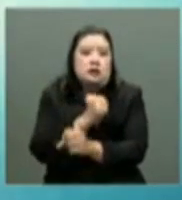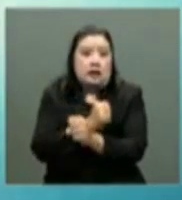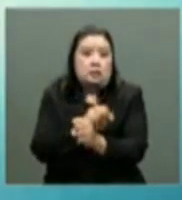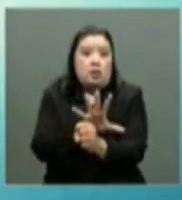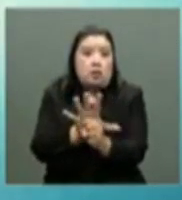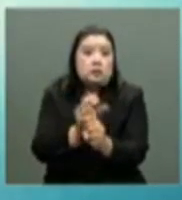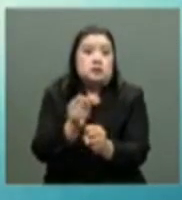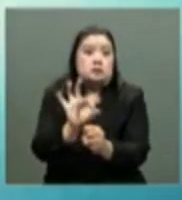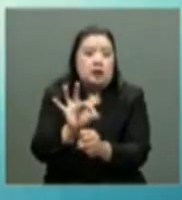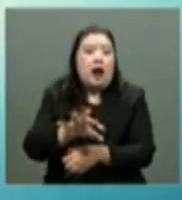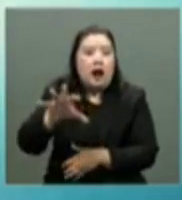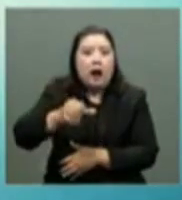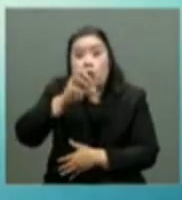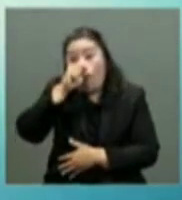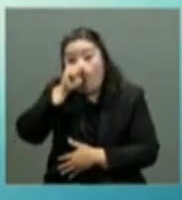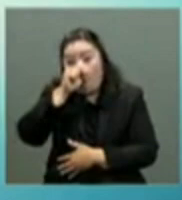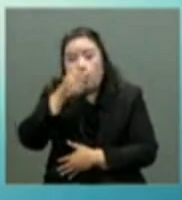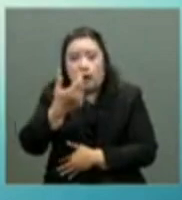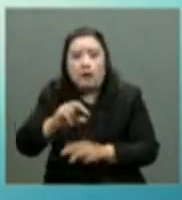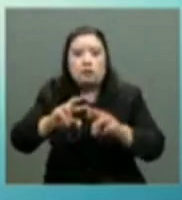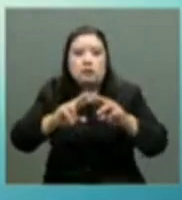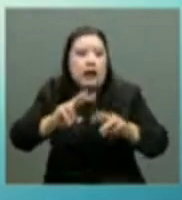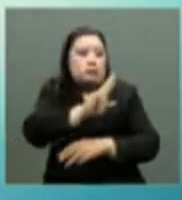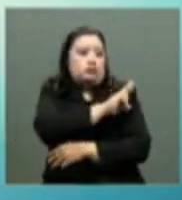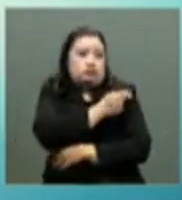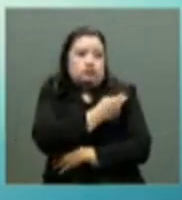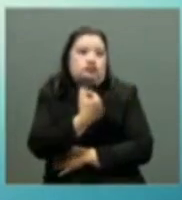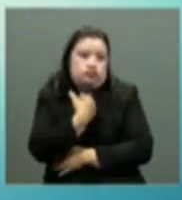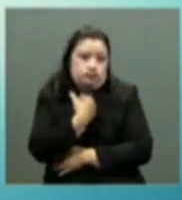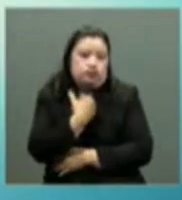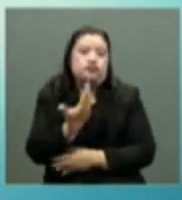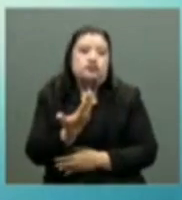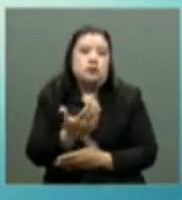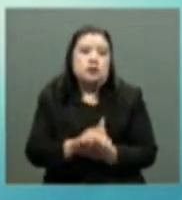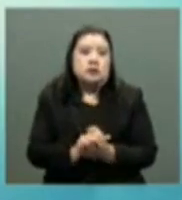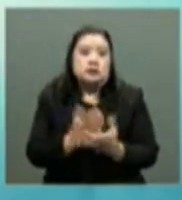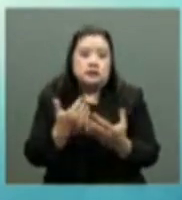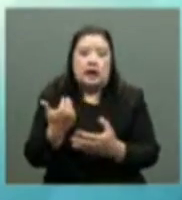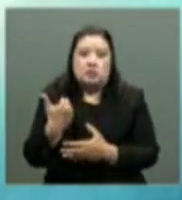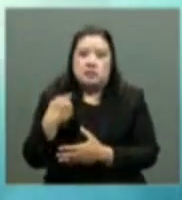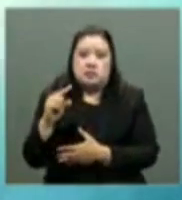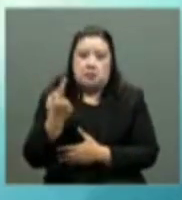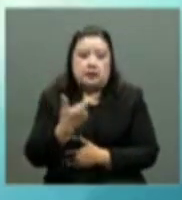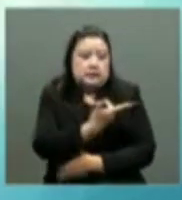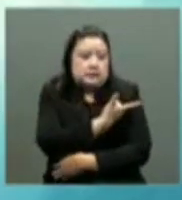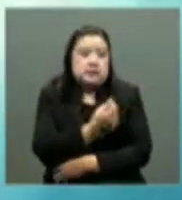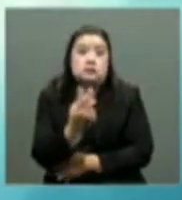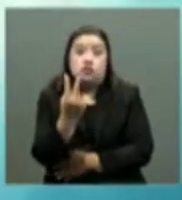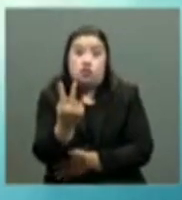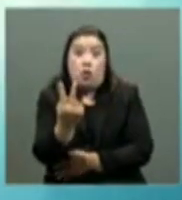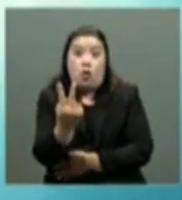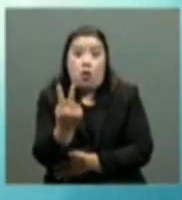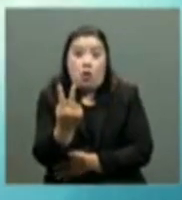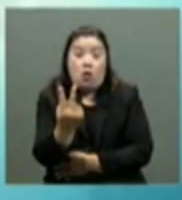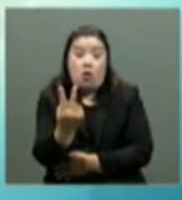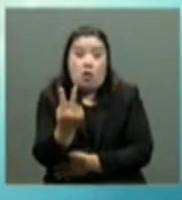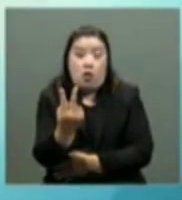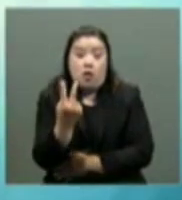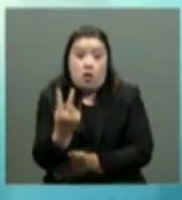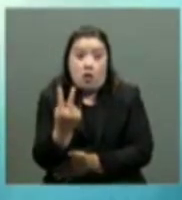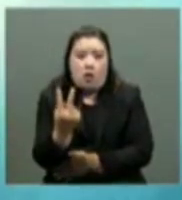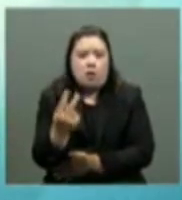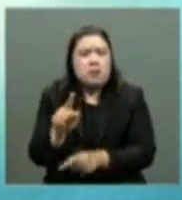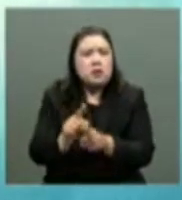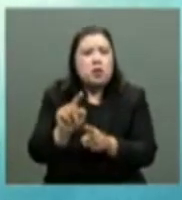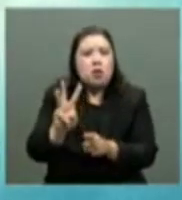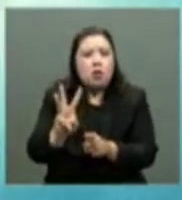เข้าทดสอบในระดับคลินิกแล้วนะครับซึ่งทั้ง2ตัวที่ได้รับอนุญาตนี้ผลิตโดยทางบริษัท